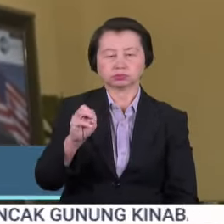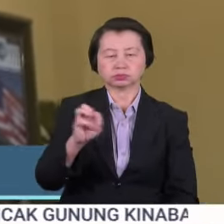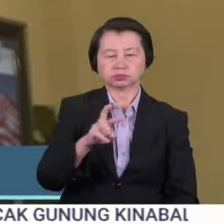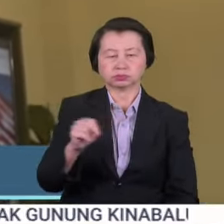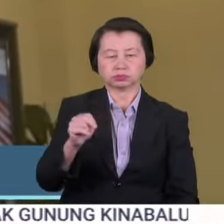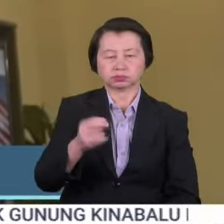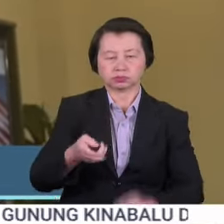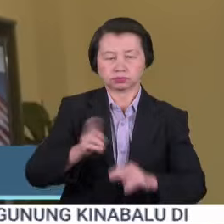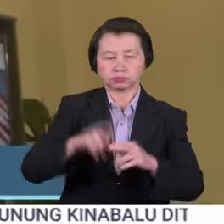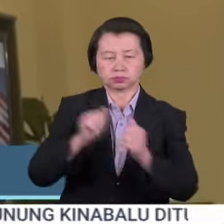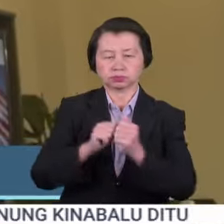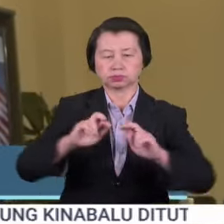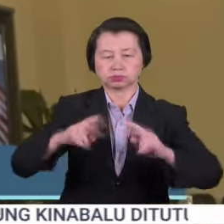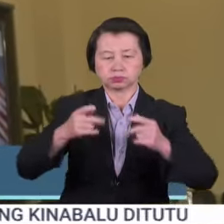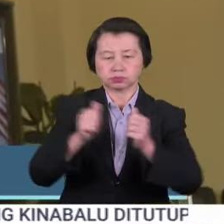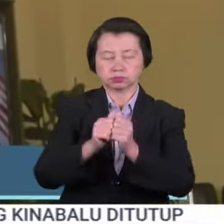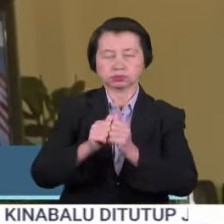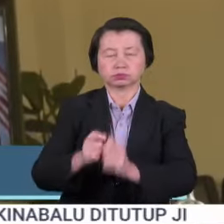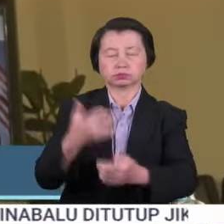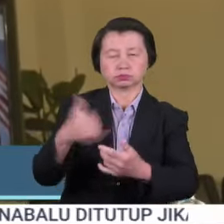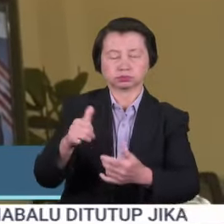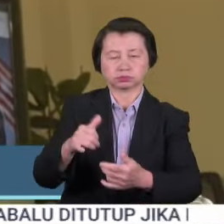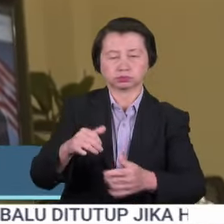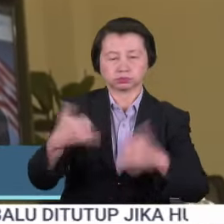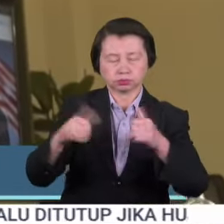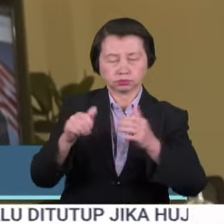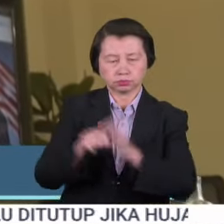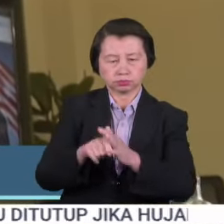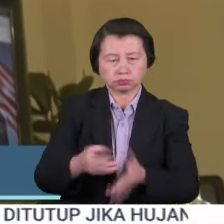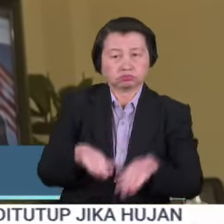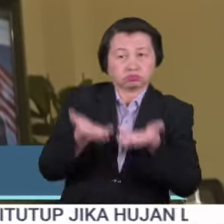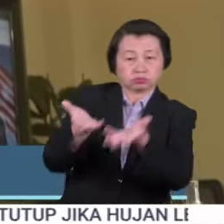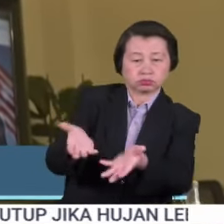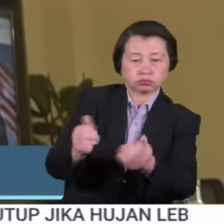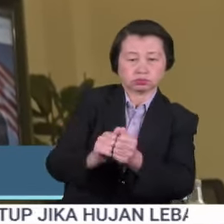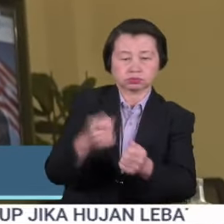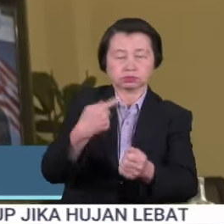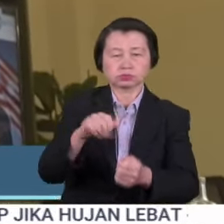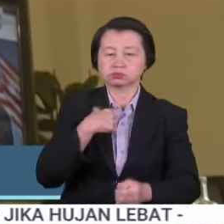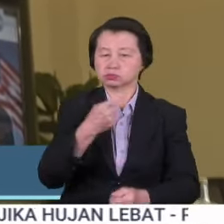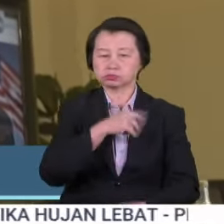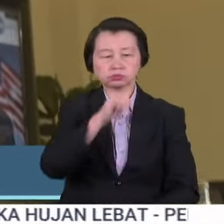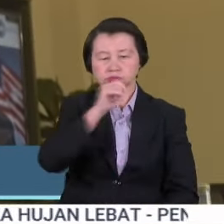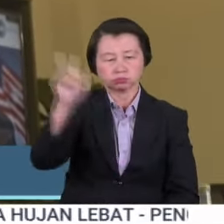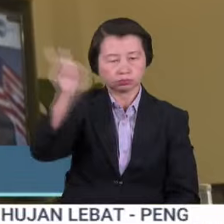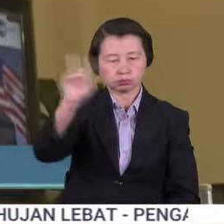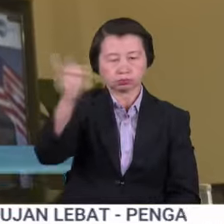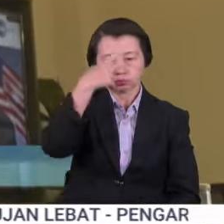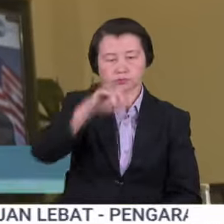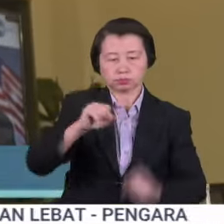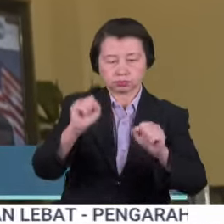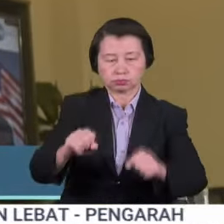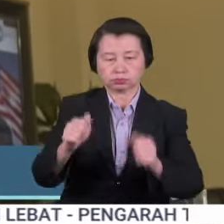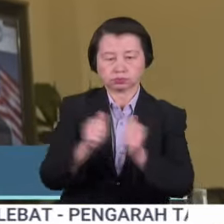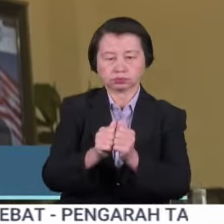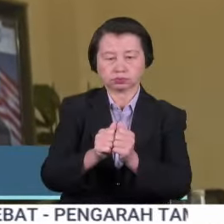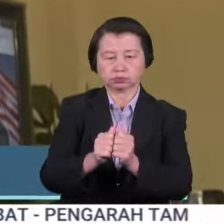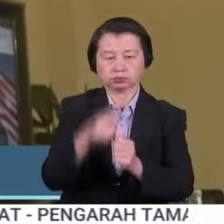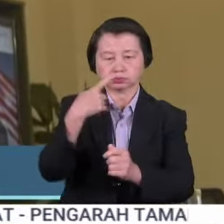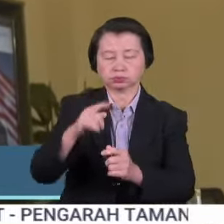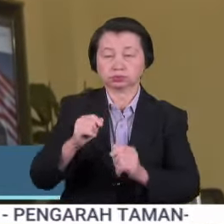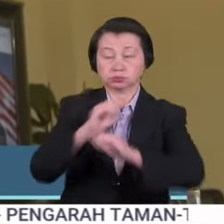stake, we do not have the privilege to stand idle in the face of blatant misuse of arbitration